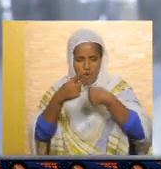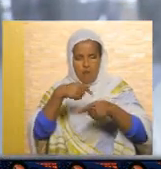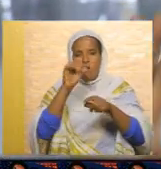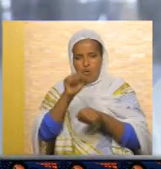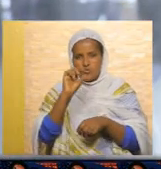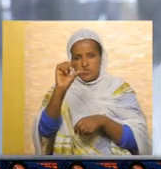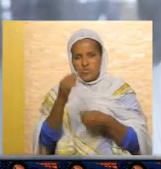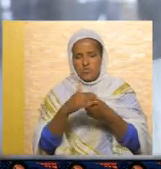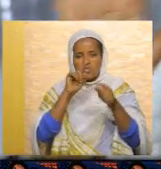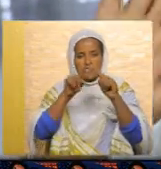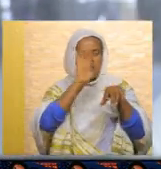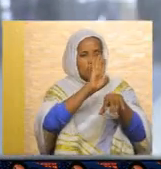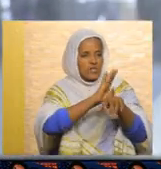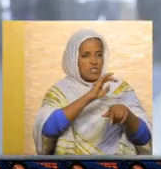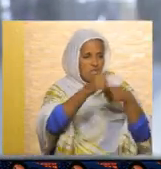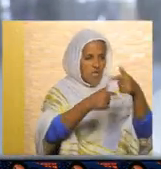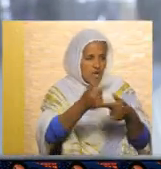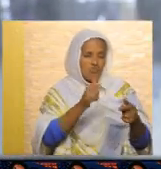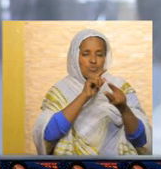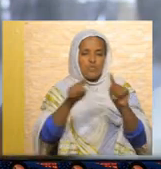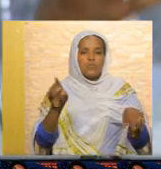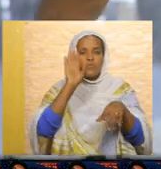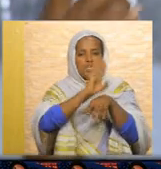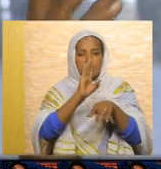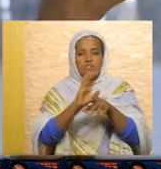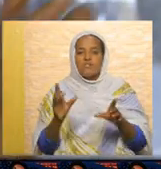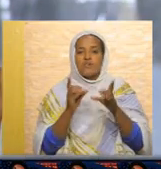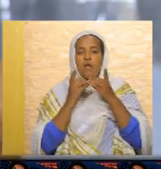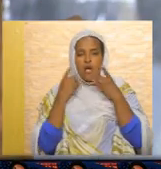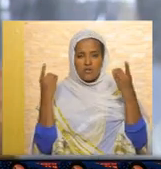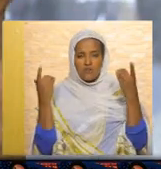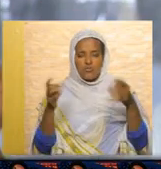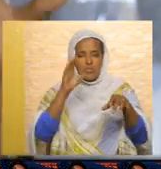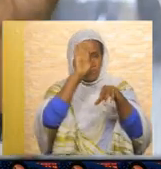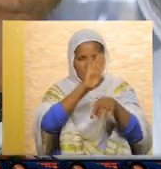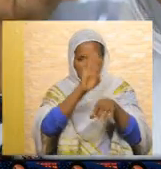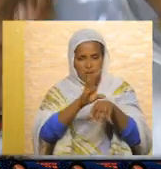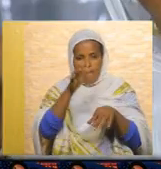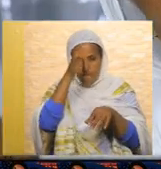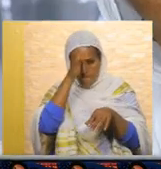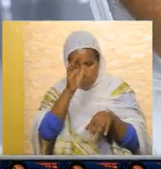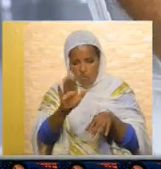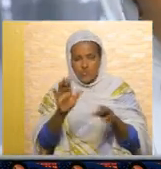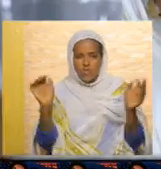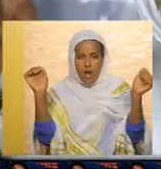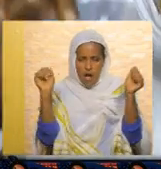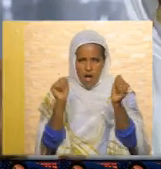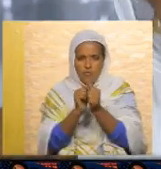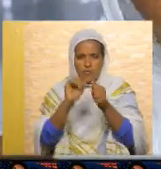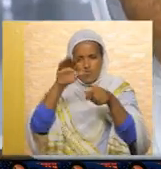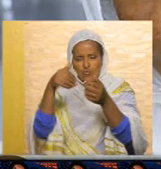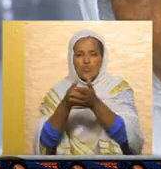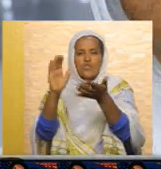ዓመት ሰራን። ጠብ አላለም፣ ለውጥ አሳይቷል። በቤተ ክርስቲያን ሄዶ ቤተ ክርስቲያን ካህናቱ